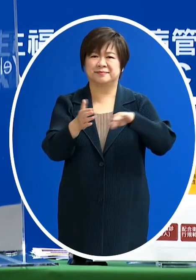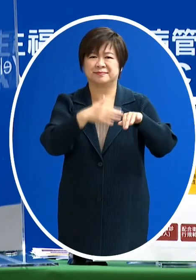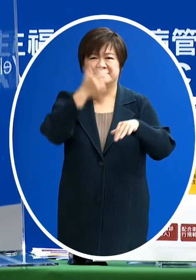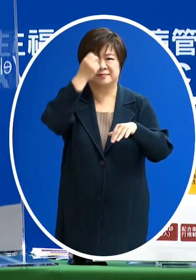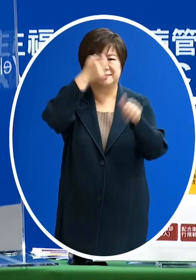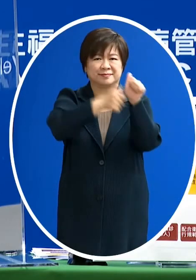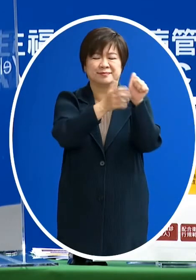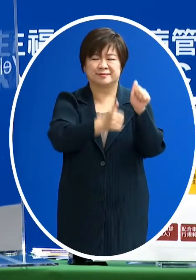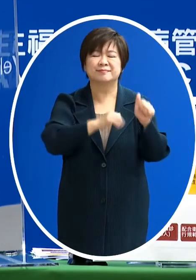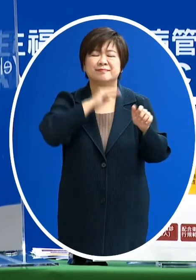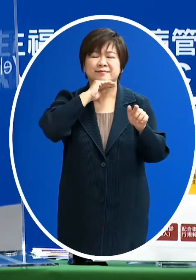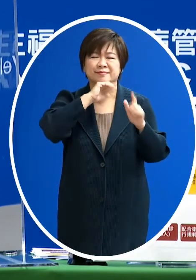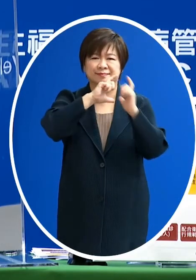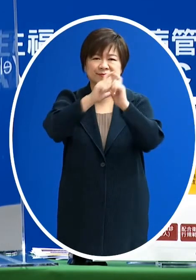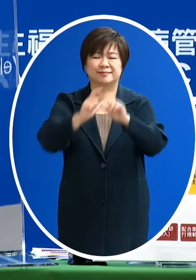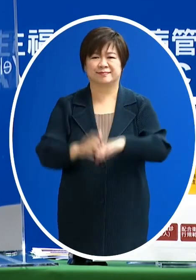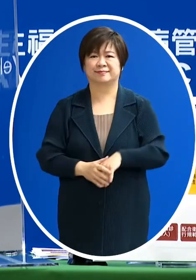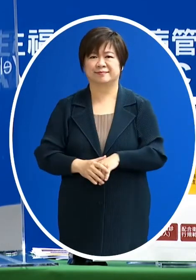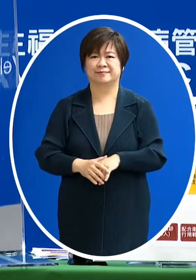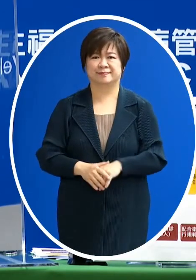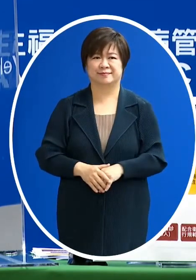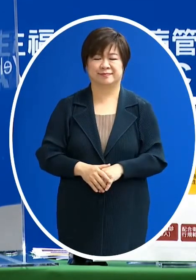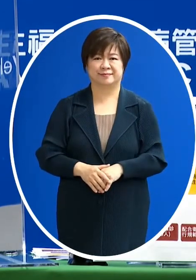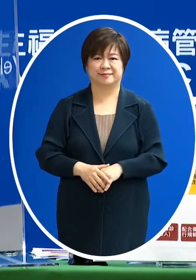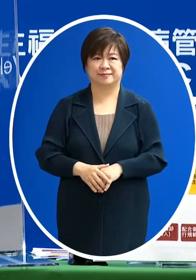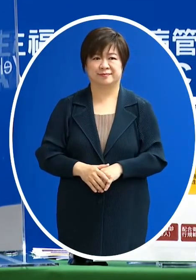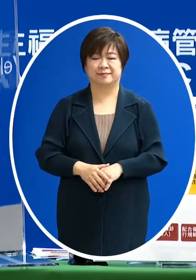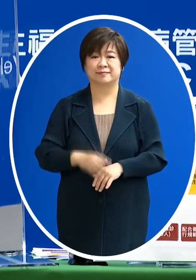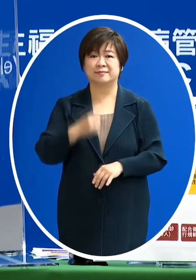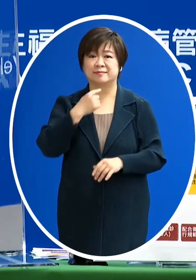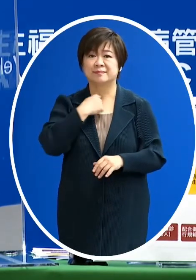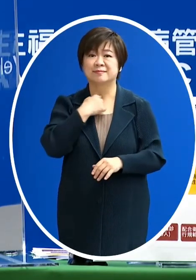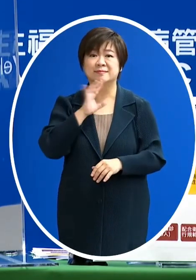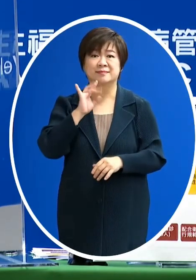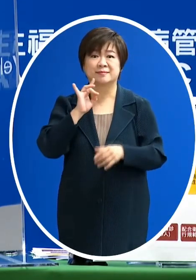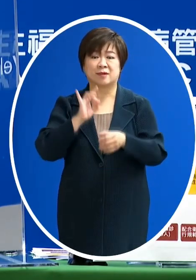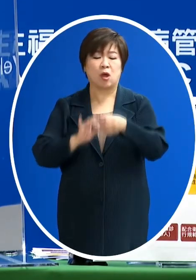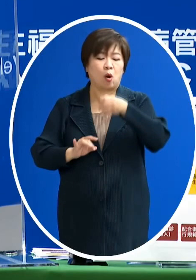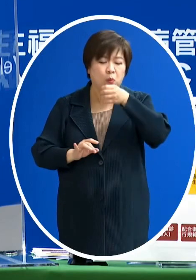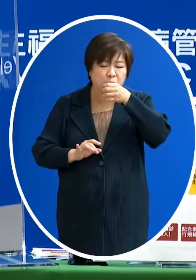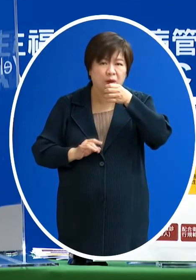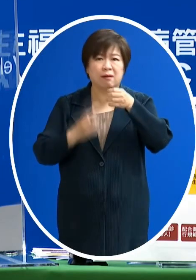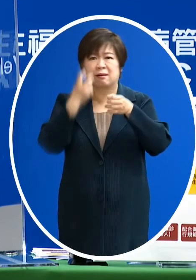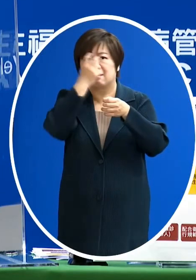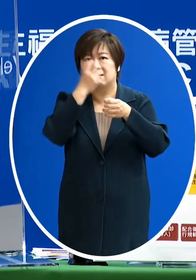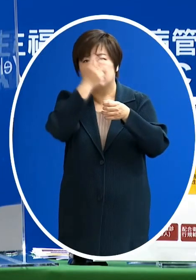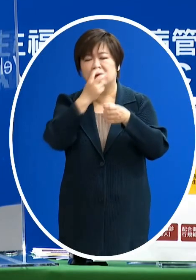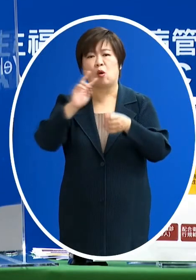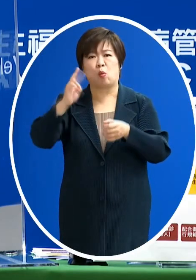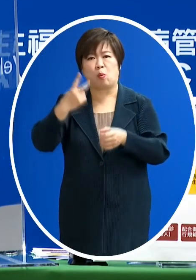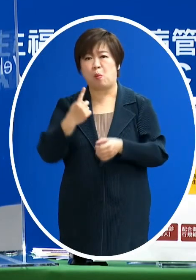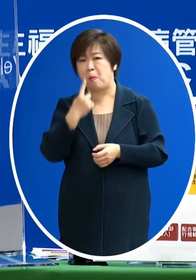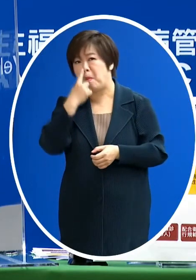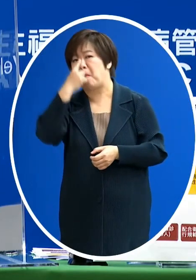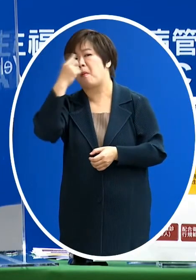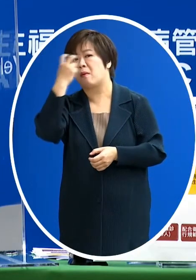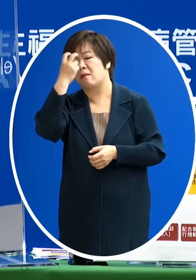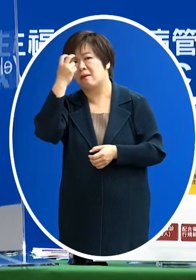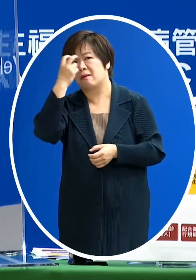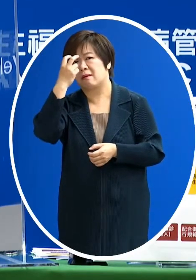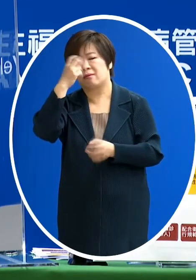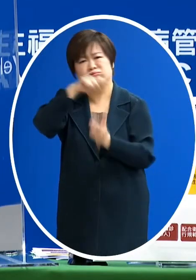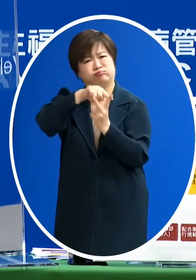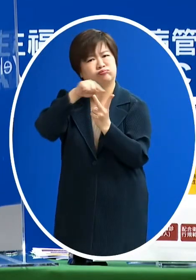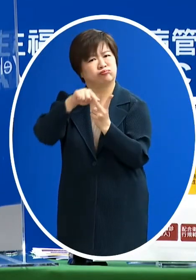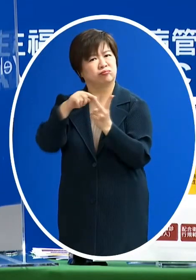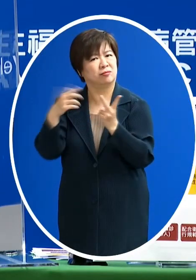副再说好了哈。那至于在采用深喉唾液或者就是说我们的这个鼻咽这样的一